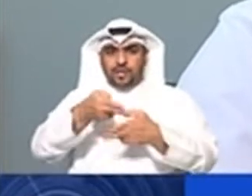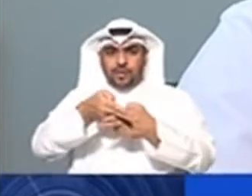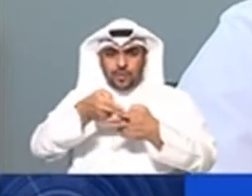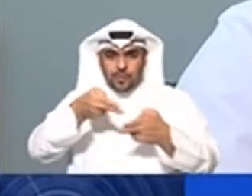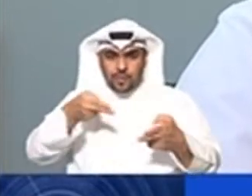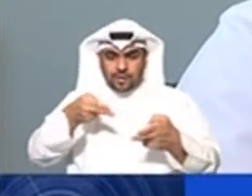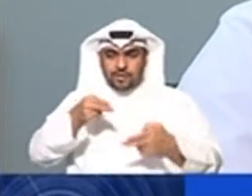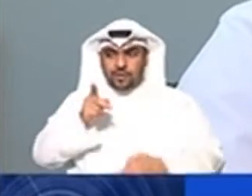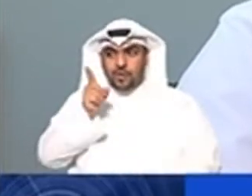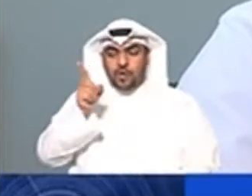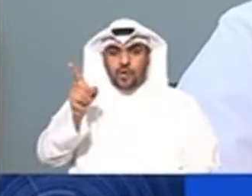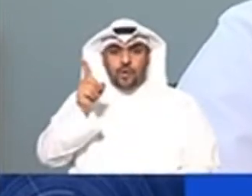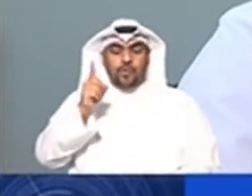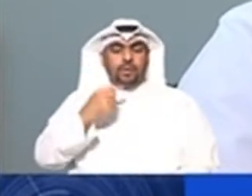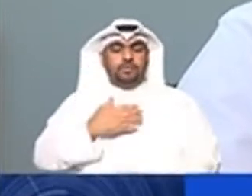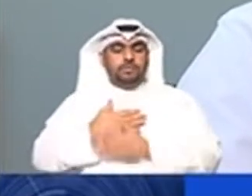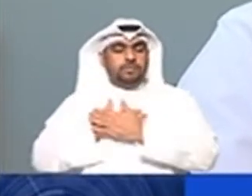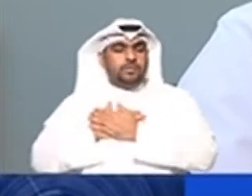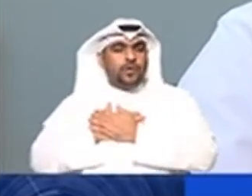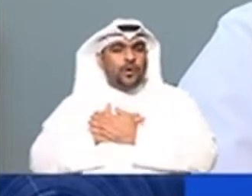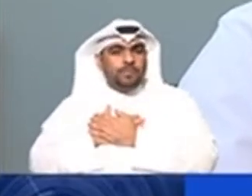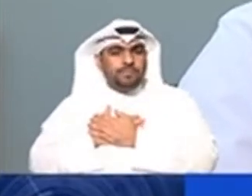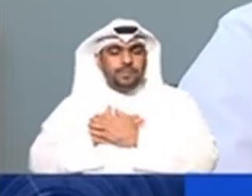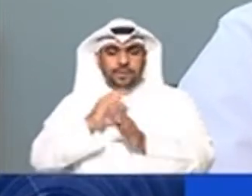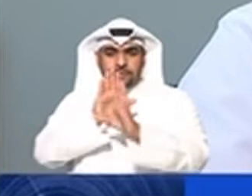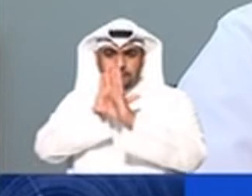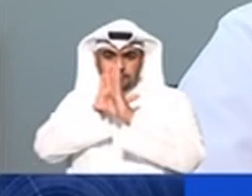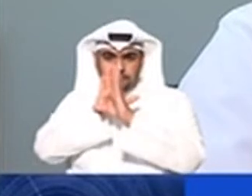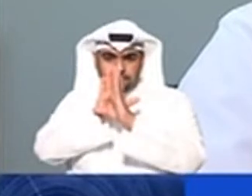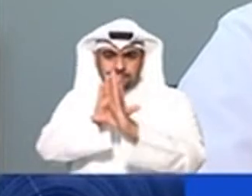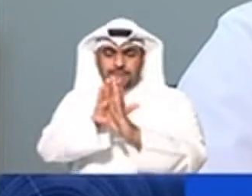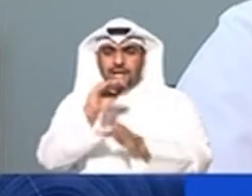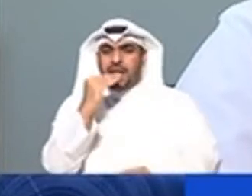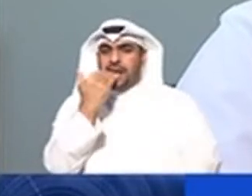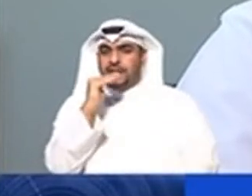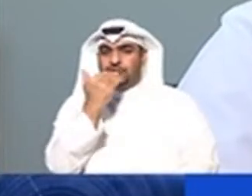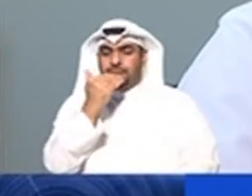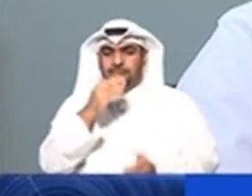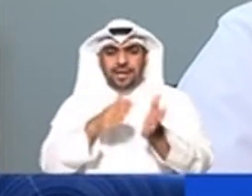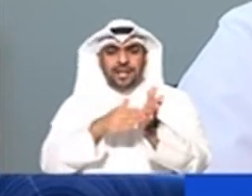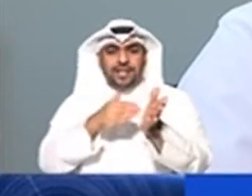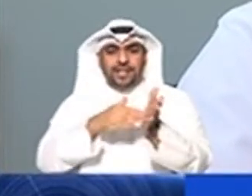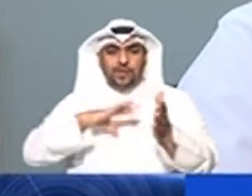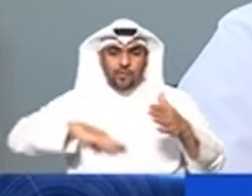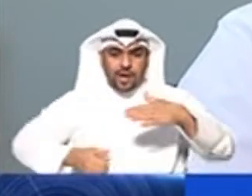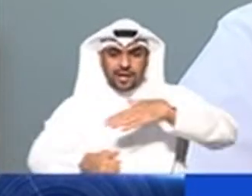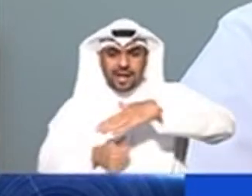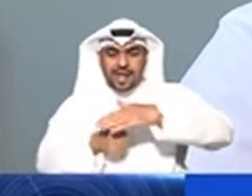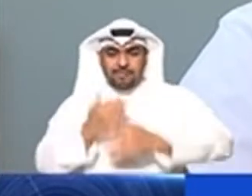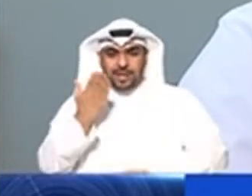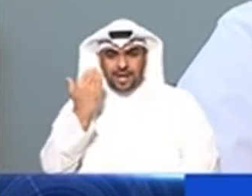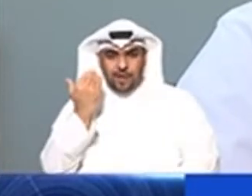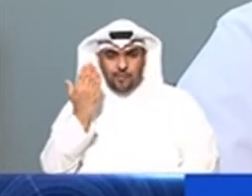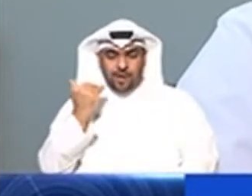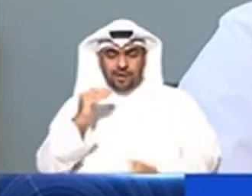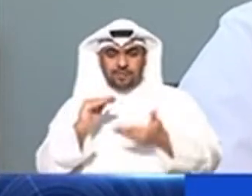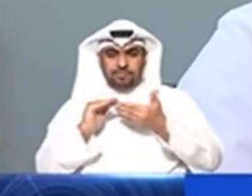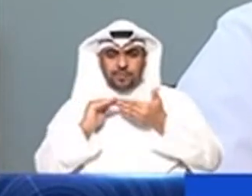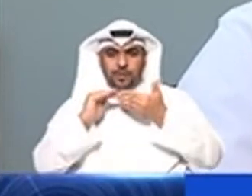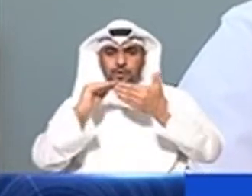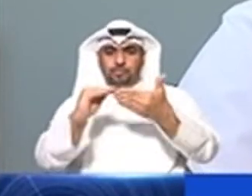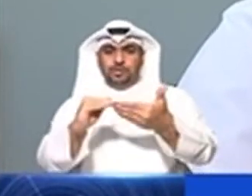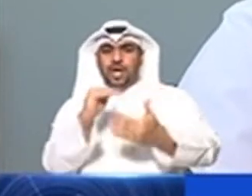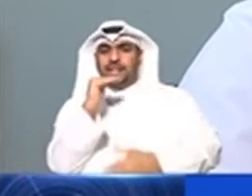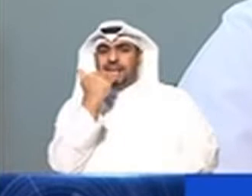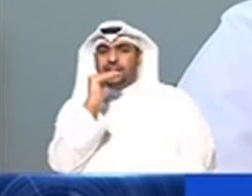من خلال إطلاق ديوان الأمير لمشروع الوطني للشباب الكويت تسمع، والذي ساهم بتطوير ومؤسسة